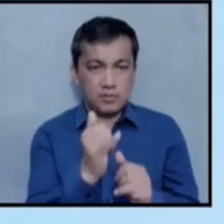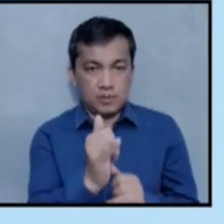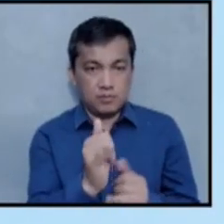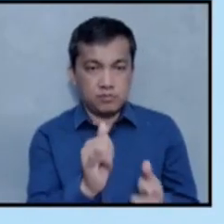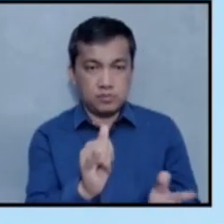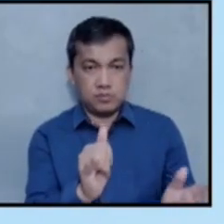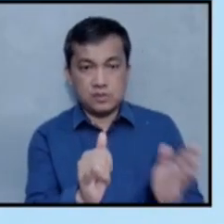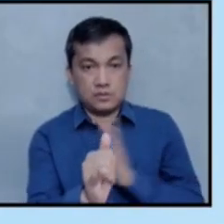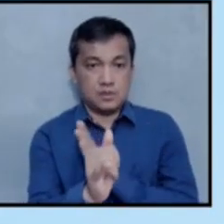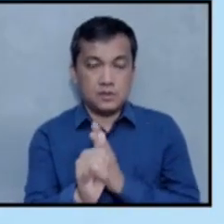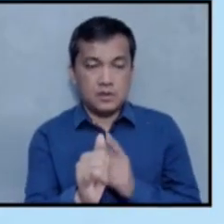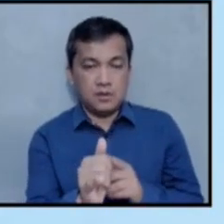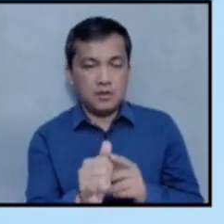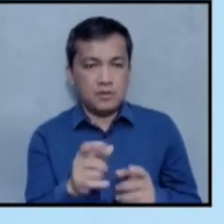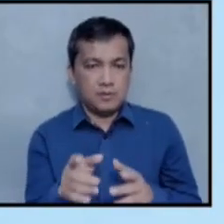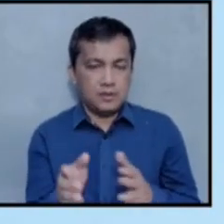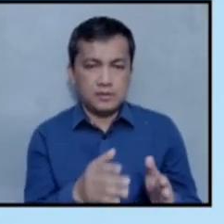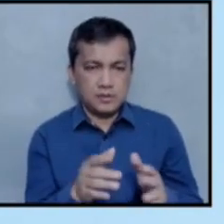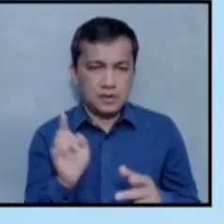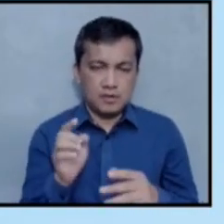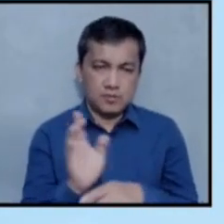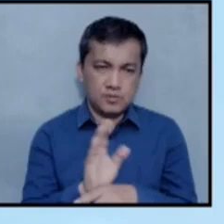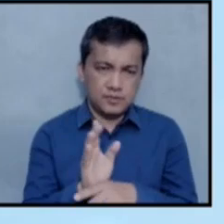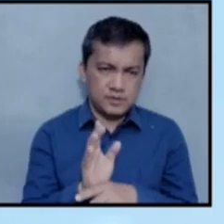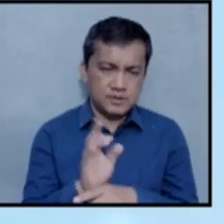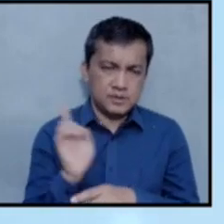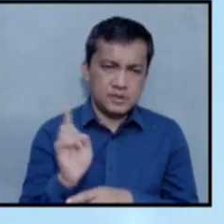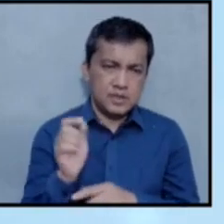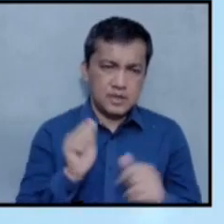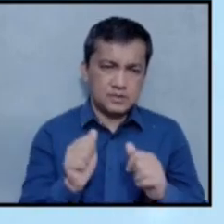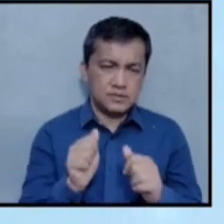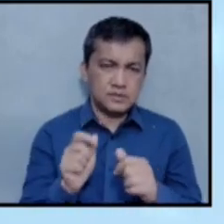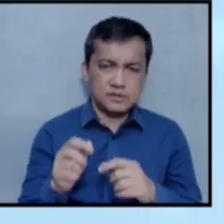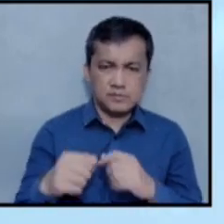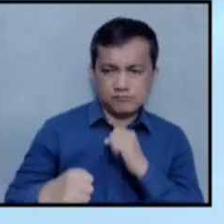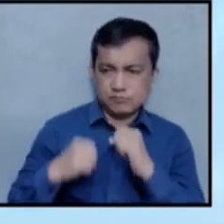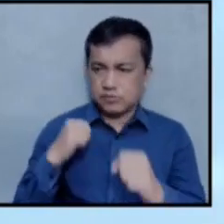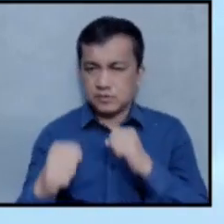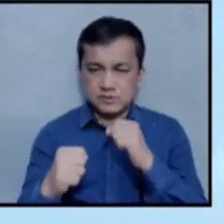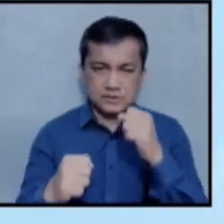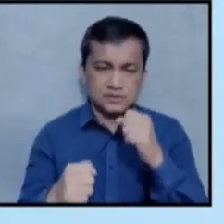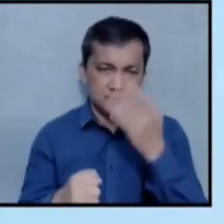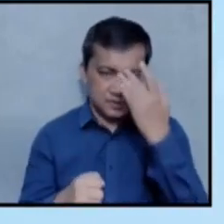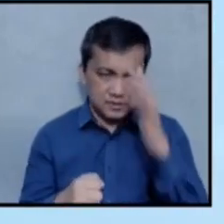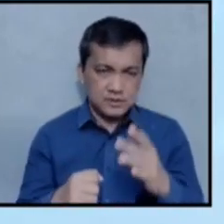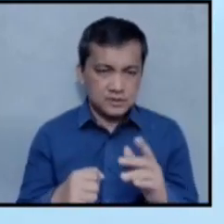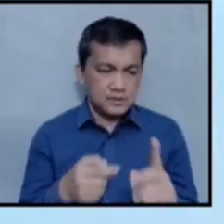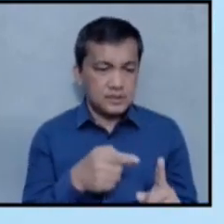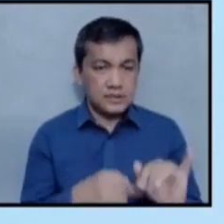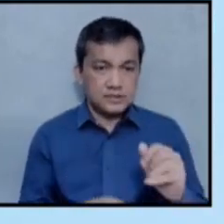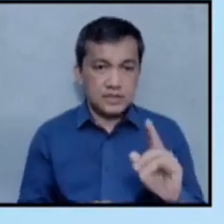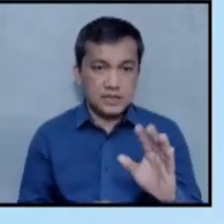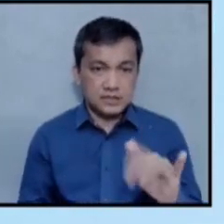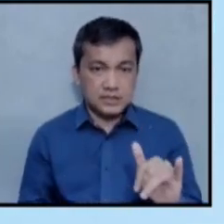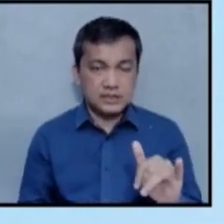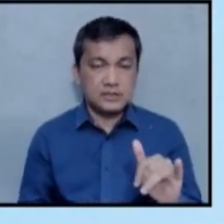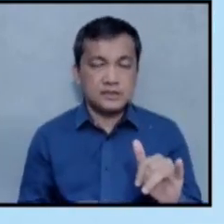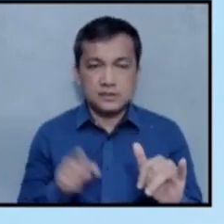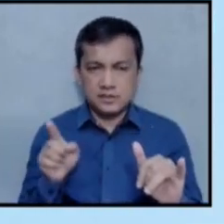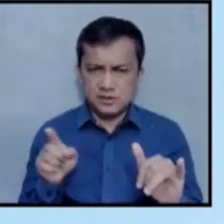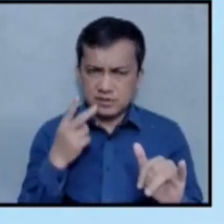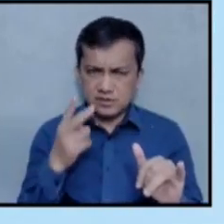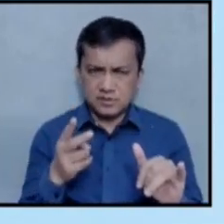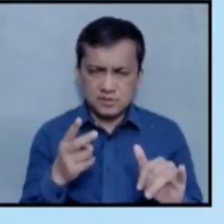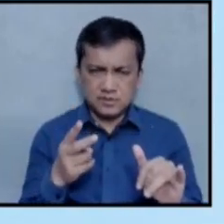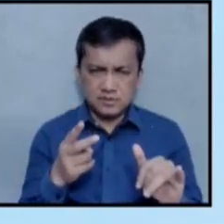Panda Plan, ang upcoming movie ng action star at martial arts legend na si Jackie Chan. Dito makikita ang hini-headlock